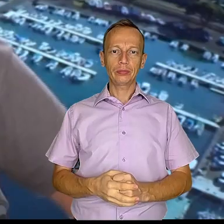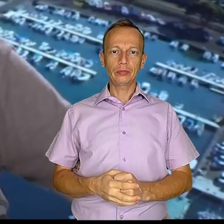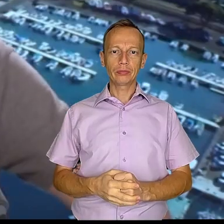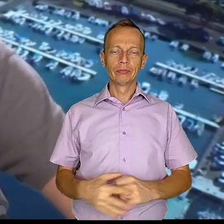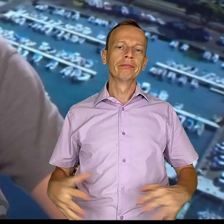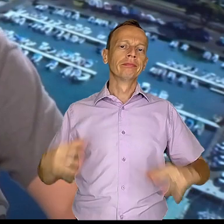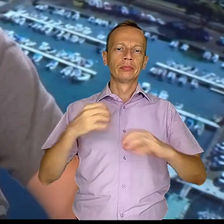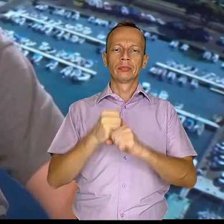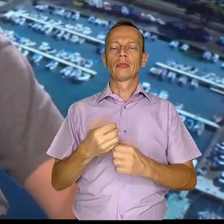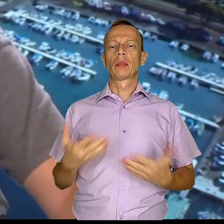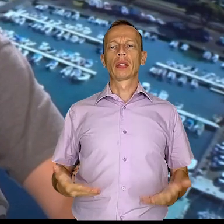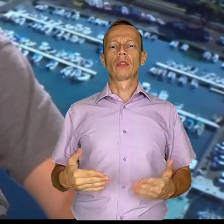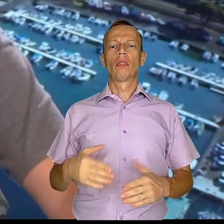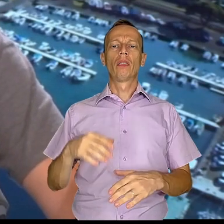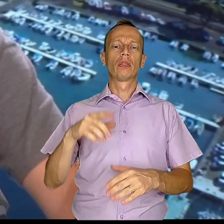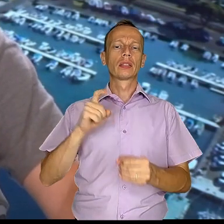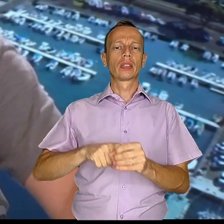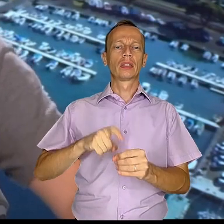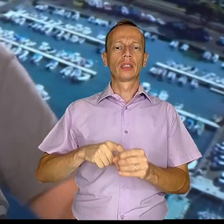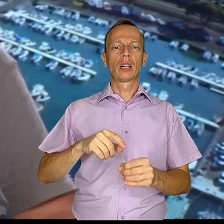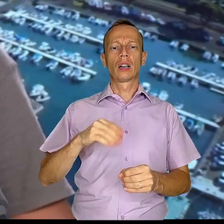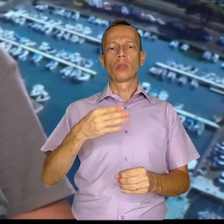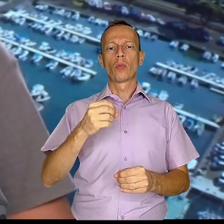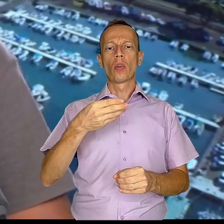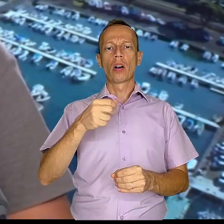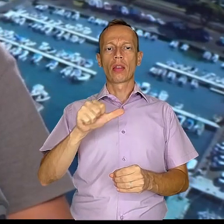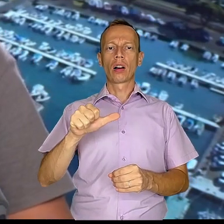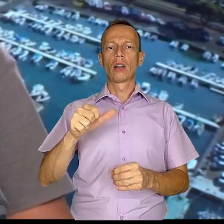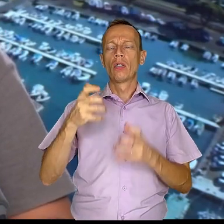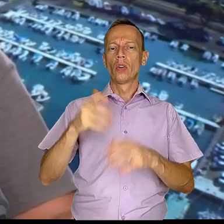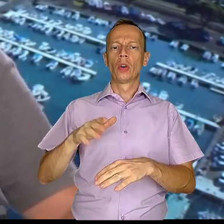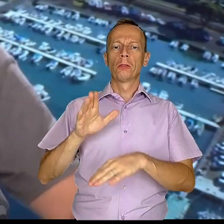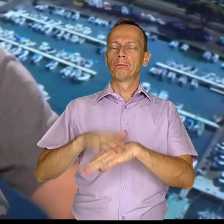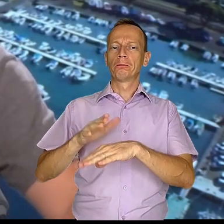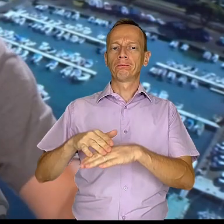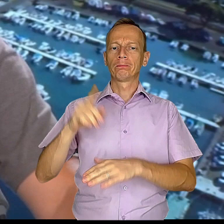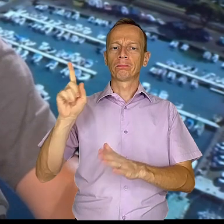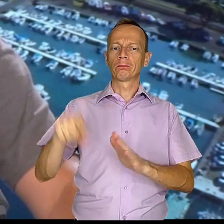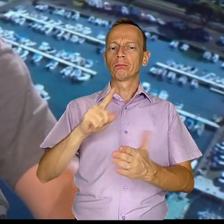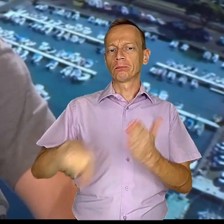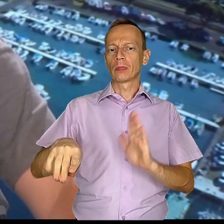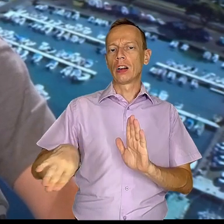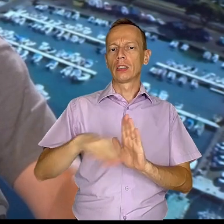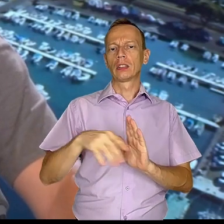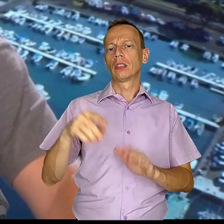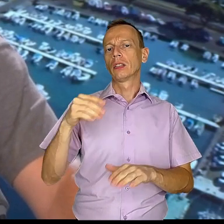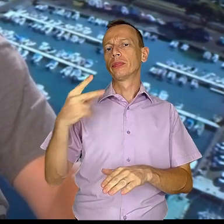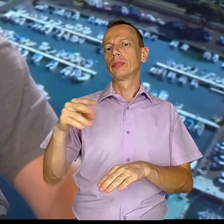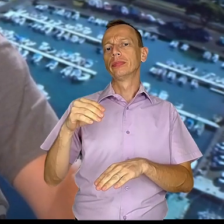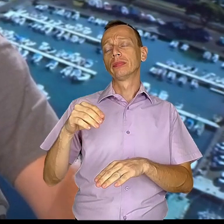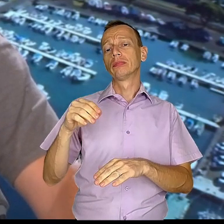En bref, le syndicat Témoin annonce un recours au Conseil d'État contre la loi du pays votée le 14 mai dernier à l'Assemblée de la Polynésie